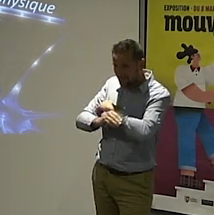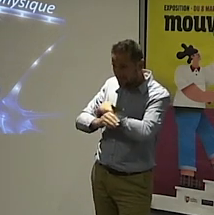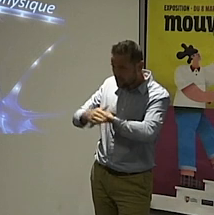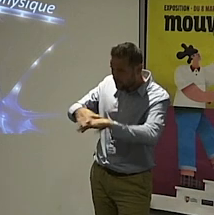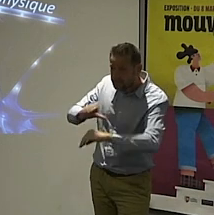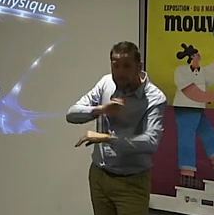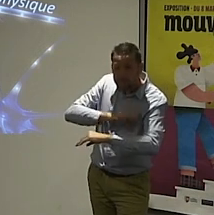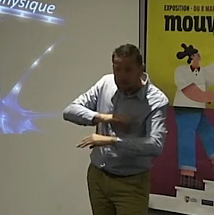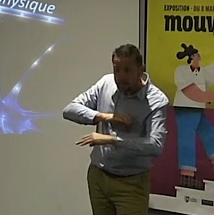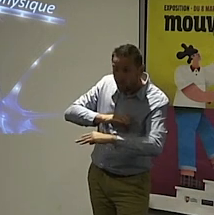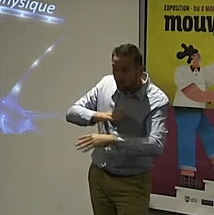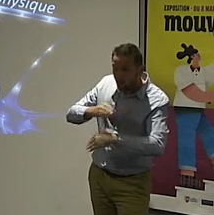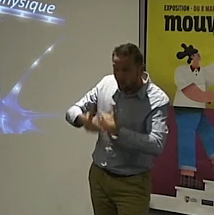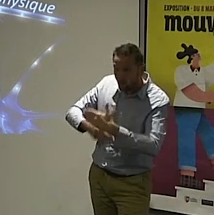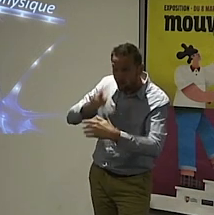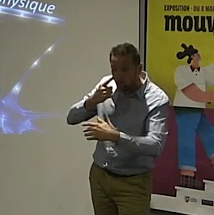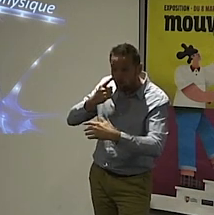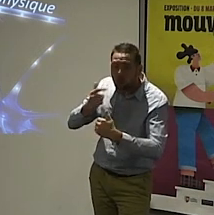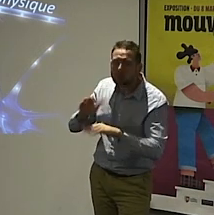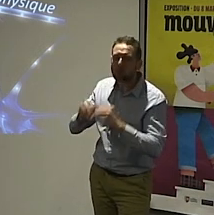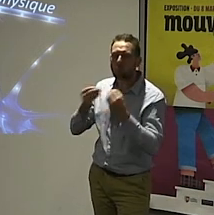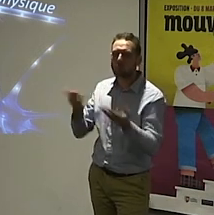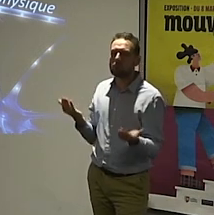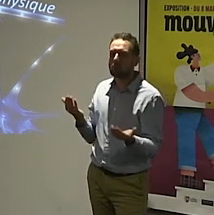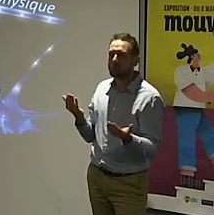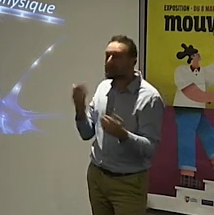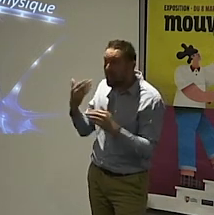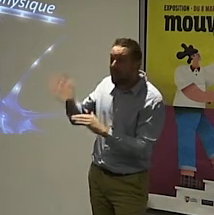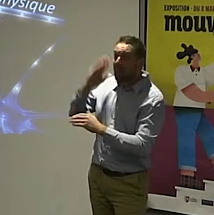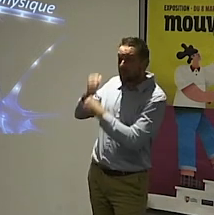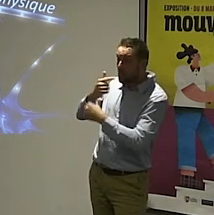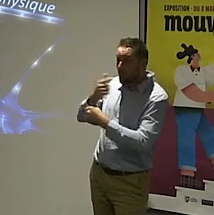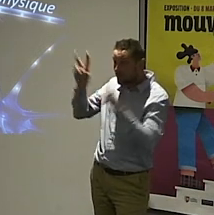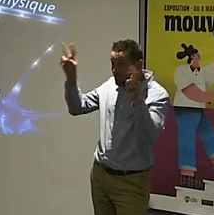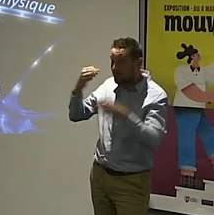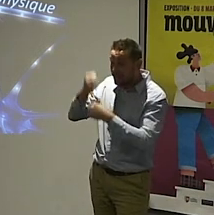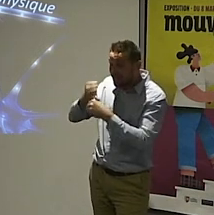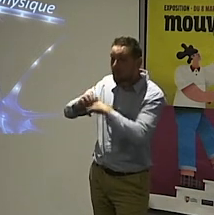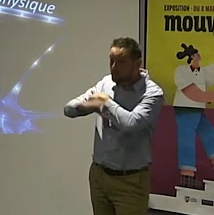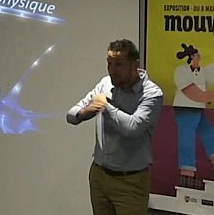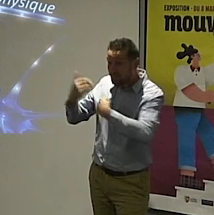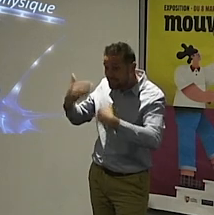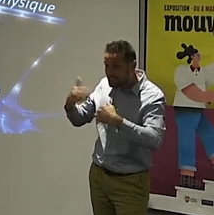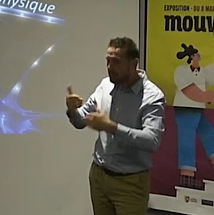J'ai contenu de réunion, moi j'étais reparti dans mon travail, entre guillemets. Et puis après, ben voilà, ça s'est bien passé. Et puis après,